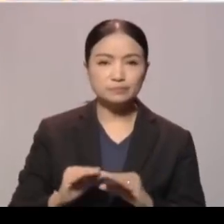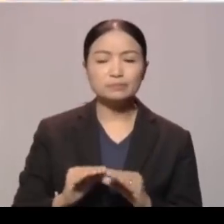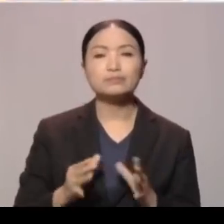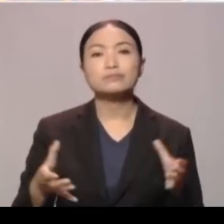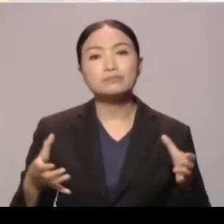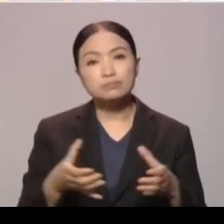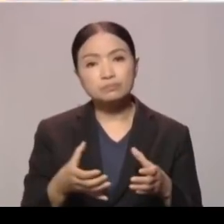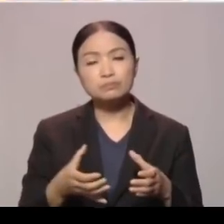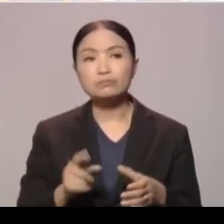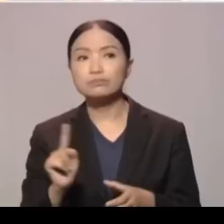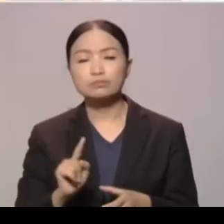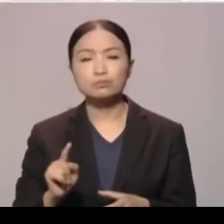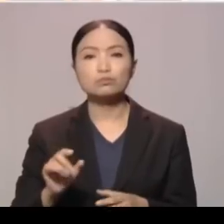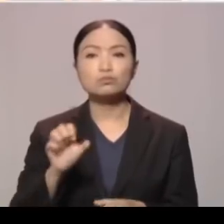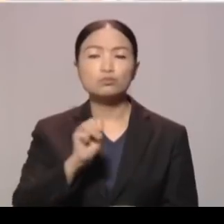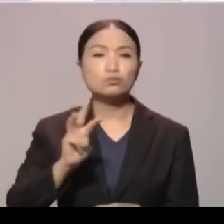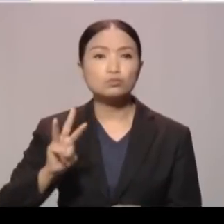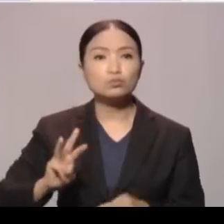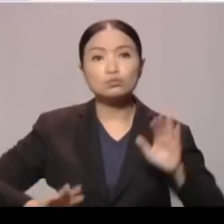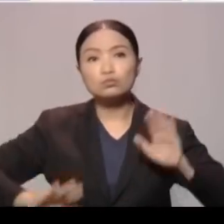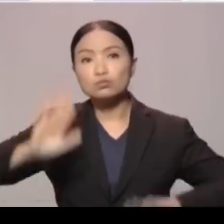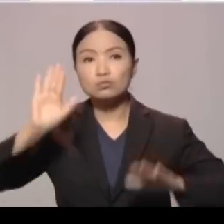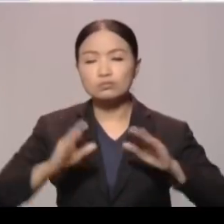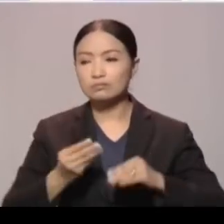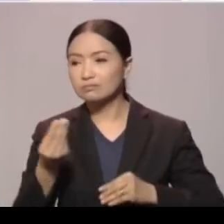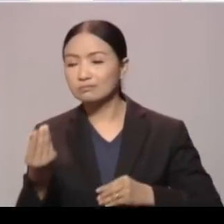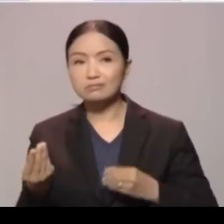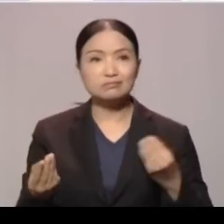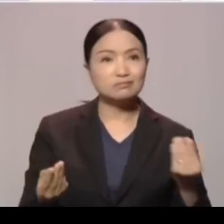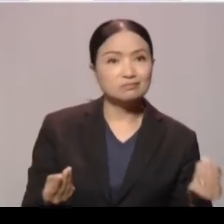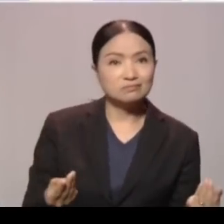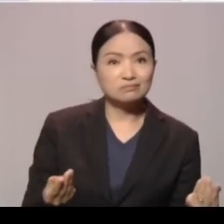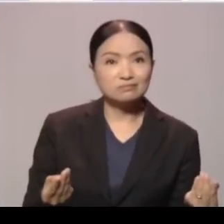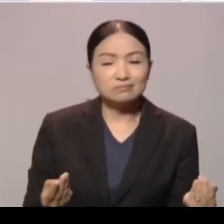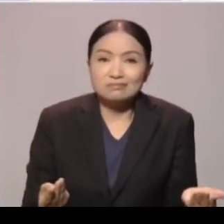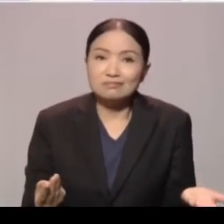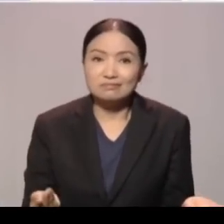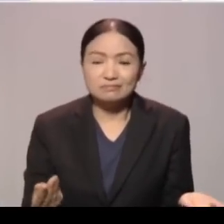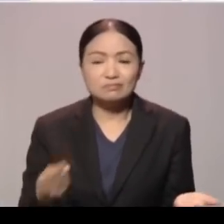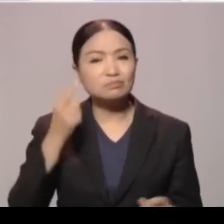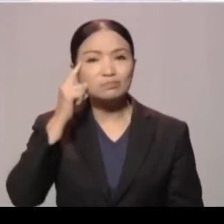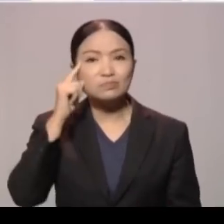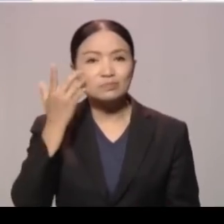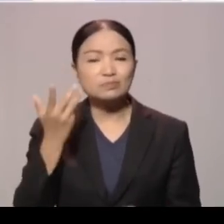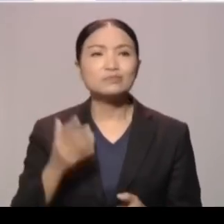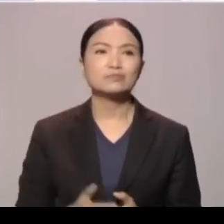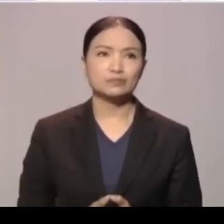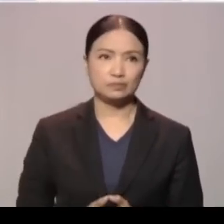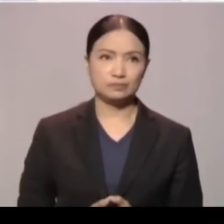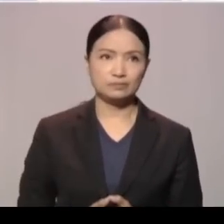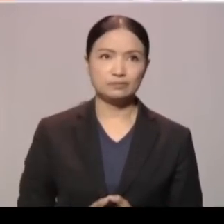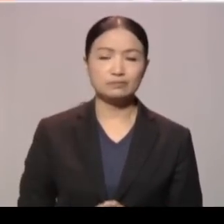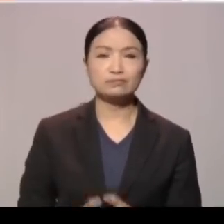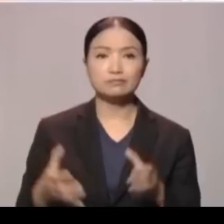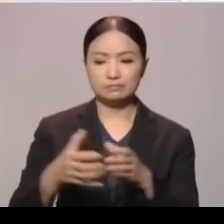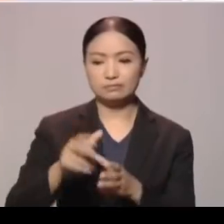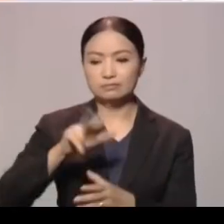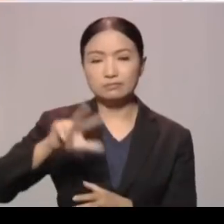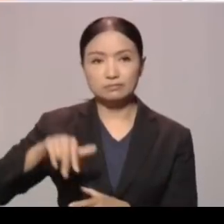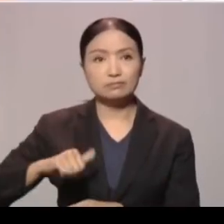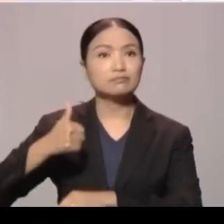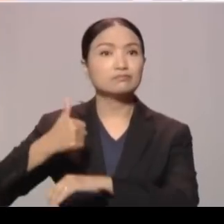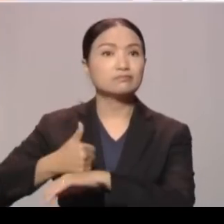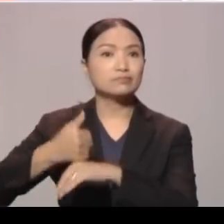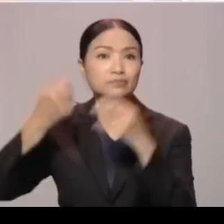ามพรรคไหนสวยกมือโหวตให้ฮะยกมือโหวตให้เท่ากับว่านะครับแคนดิเดตของพรรคเพื่อไทยก็ได้เป็นนายกเลยน